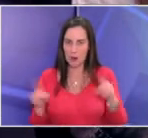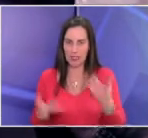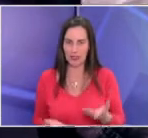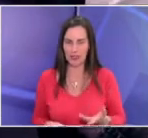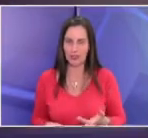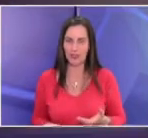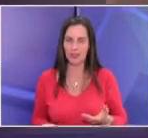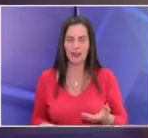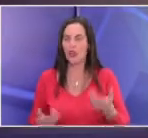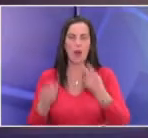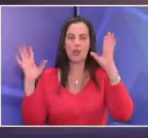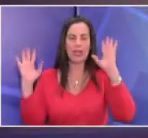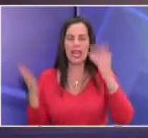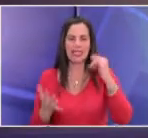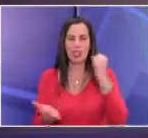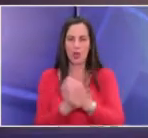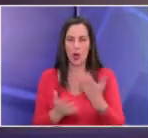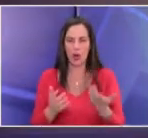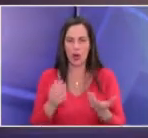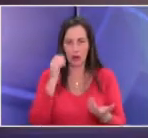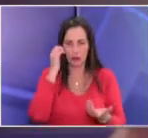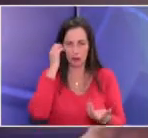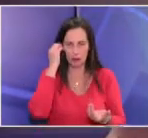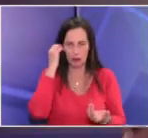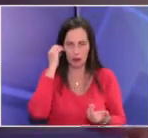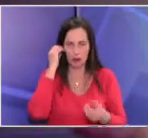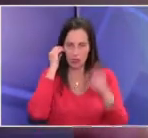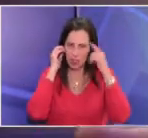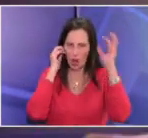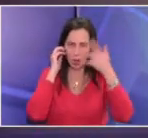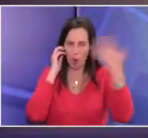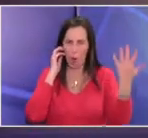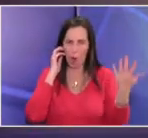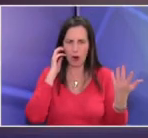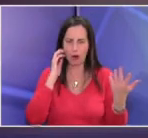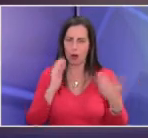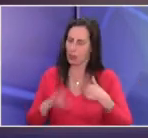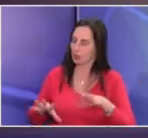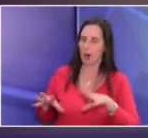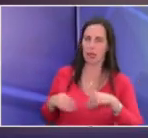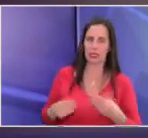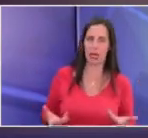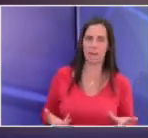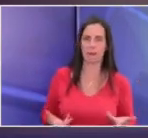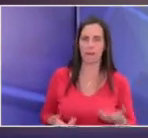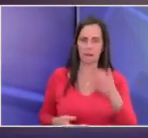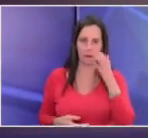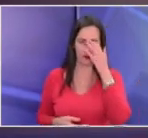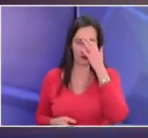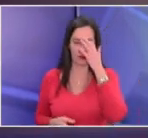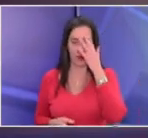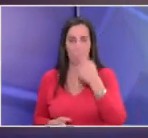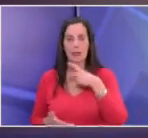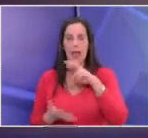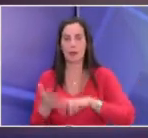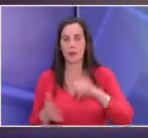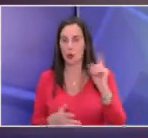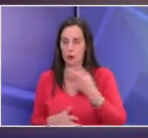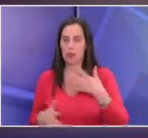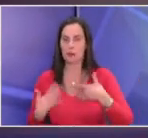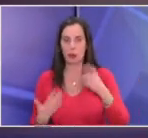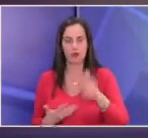מי בבחירות האלה הולך לדבר על זה. כי כשילד הולך לבית ספר, וזה יכול להיות בגן ובכיתה א', ואנחנו יודעים את זה שבכל בית ספר זה כאילו בתרבות שלנו, זה